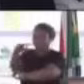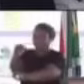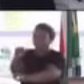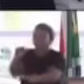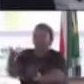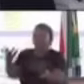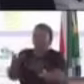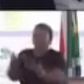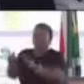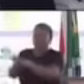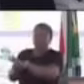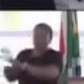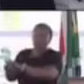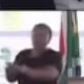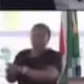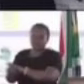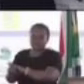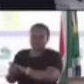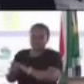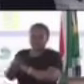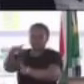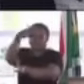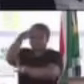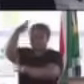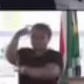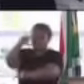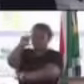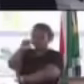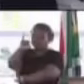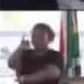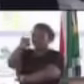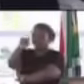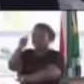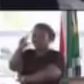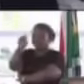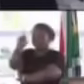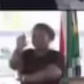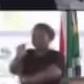esifundeni inkosi sithole ngiyathokoza Jobe Mondisi